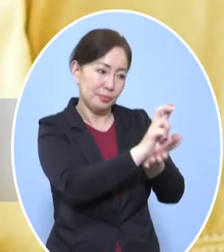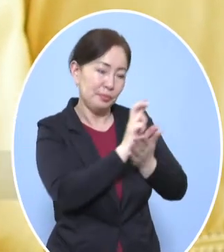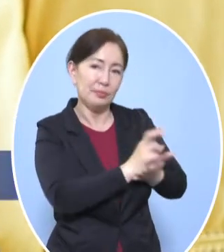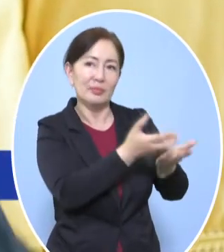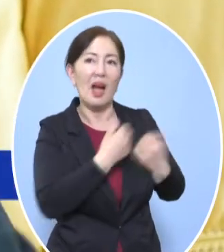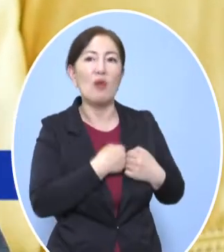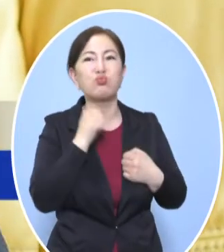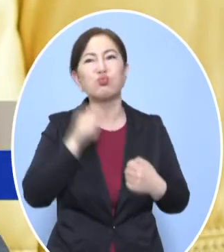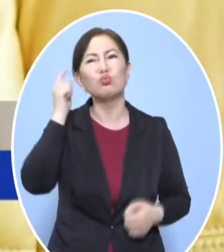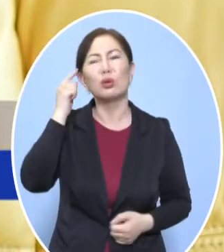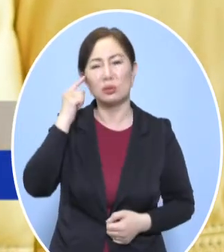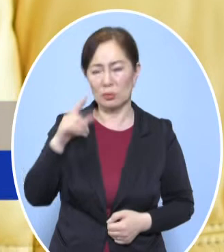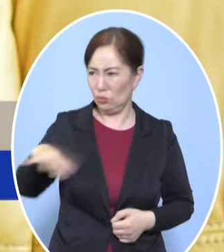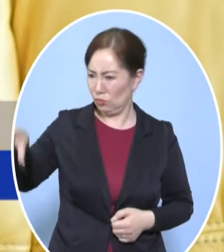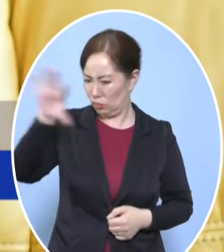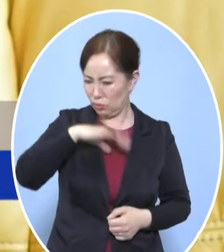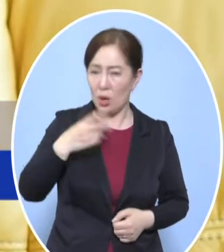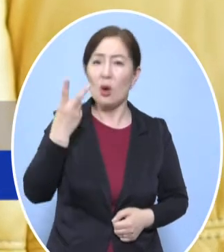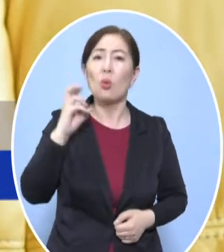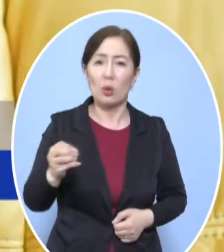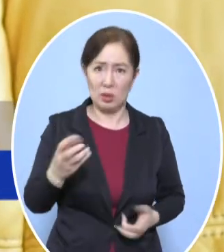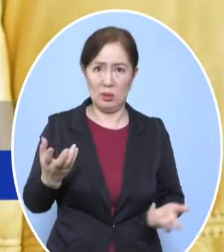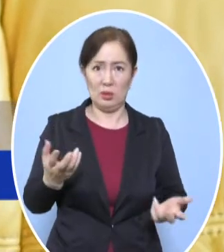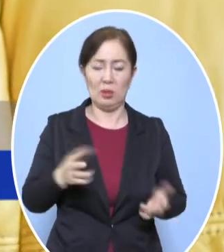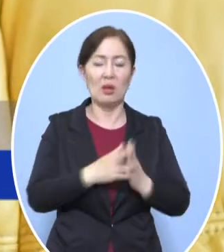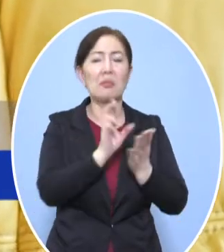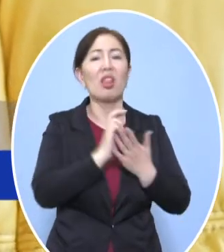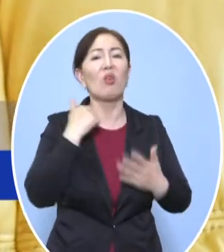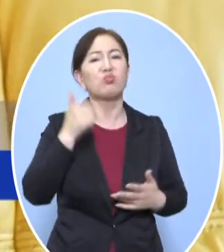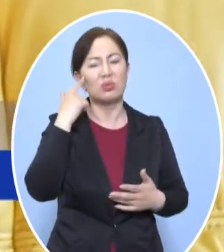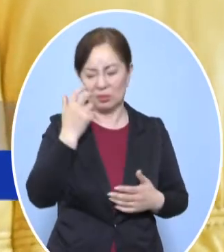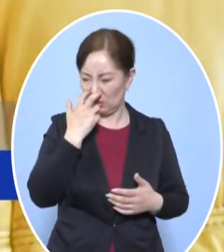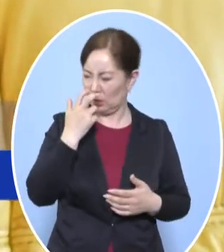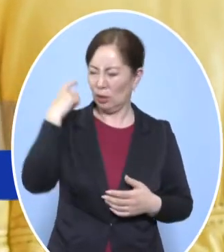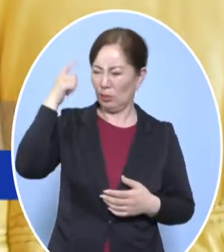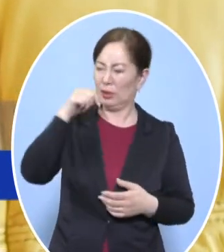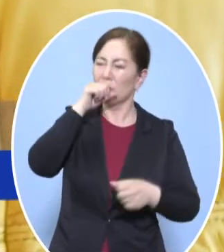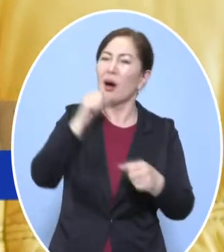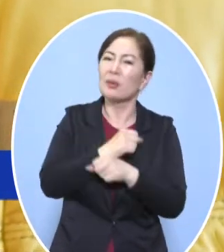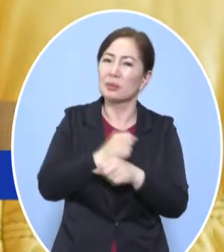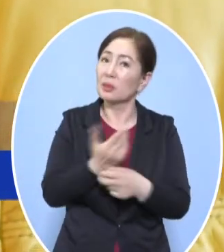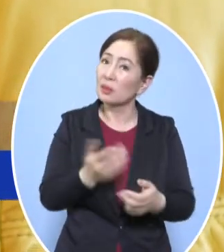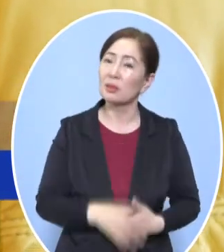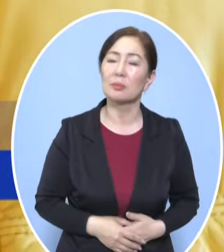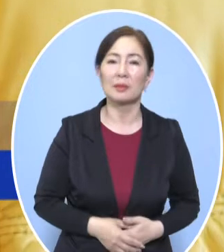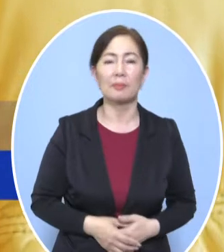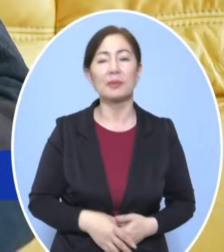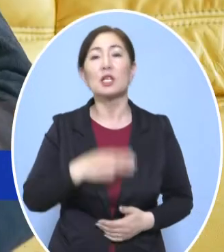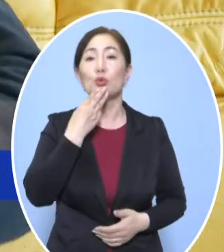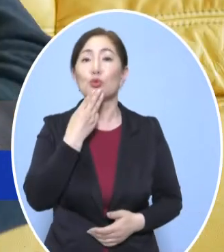Номыг бэлгэн давдаг гэж боддог юм. Бүхэл бүтэн үе давхарга гарч чад байноу да гэж бодохоор их харамсалтай